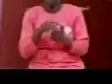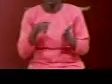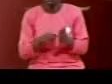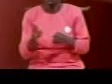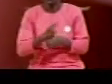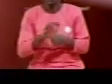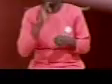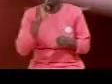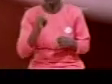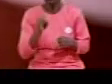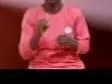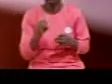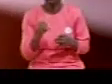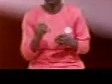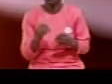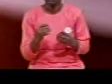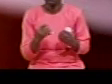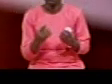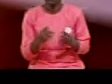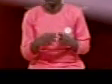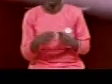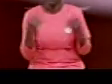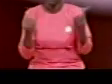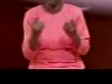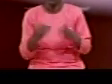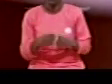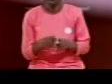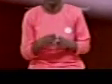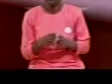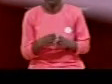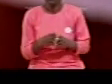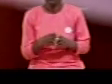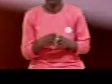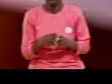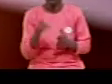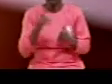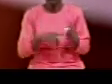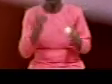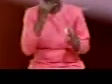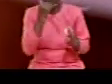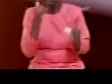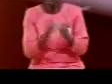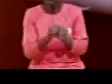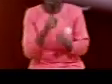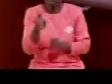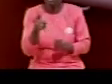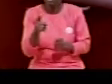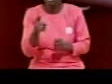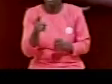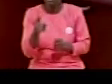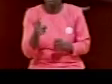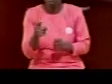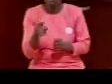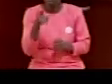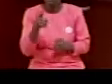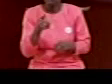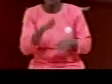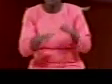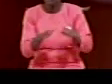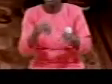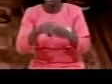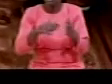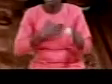حرام. بتقول ايه؟ حرام؟ جرى ايه يا صلاح؟ هو انت بتتدخل كمان في شغل ولا